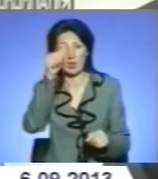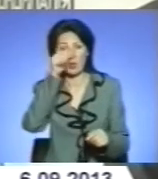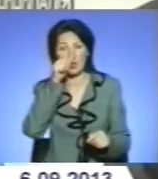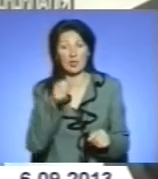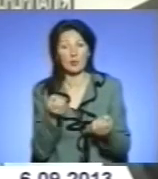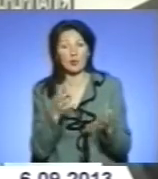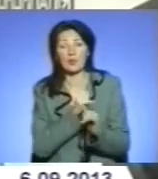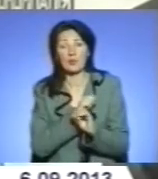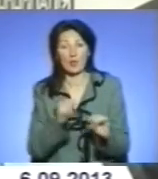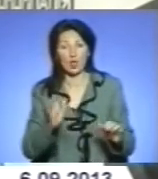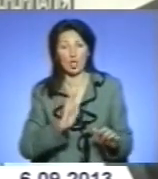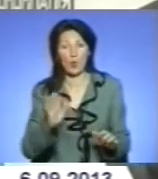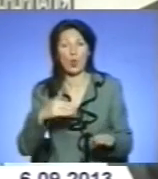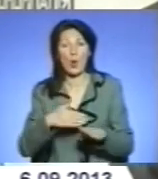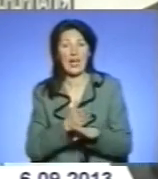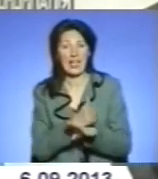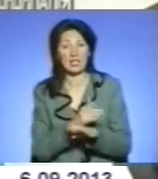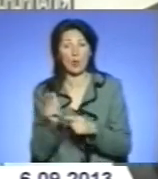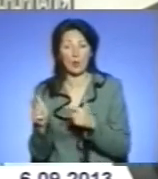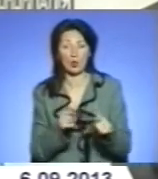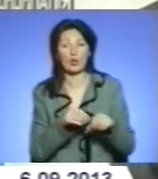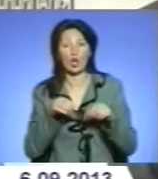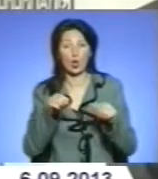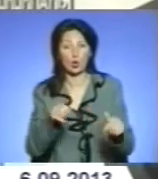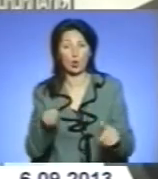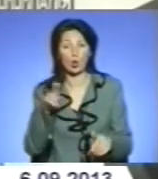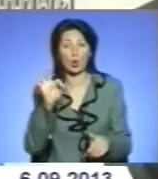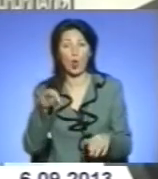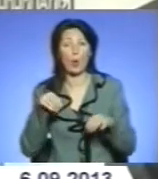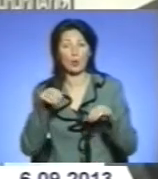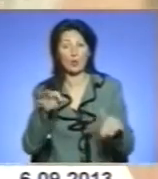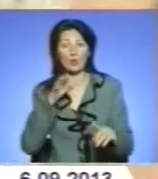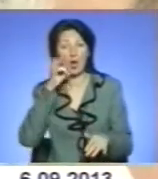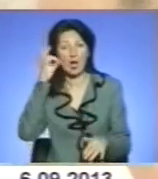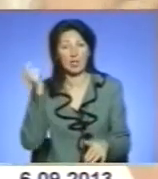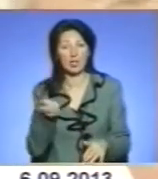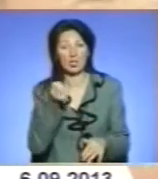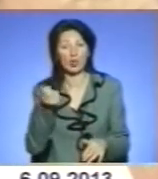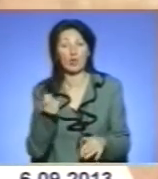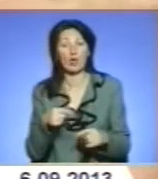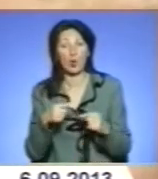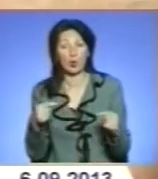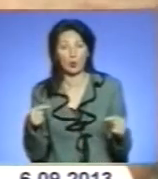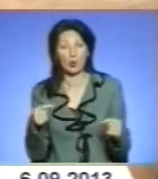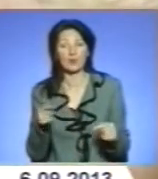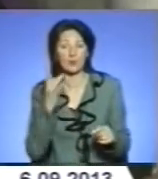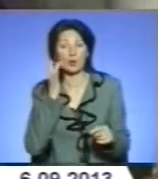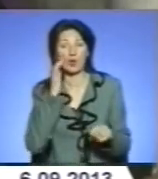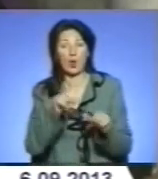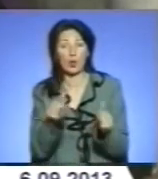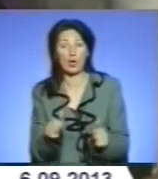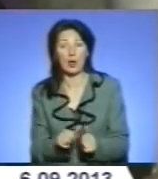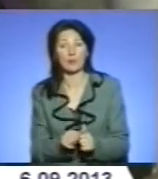було якісно підготовити ґрунт до посіву ранніх зернових культур і так само атипічні цукрового буряка.